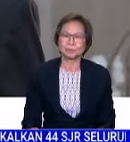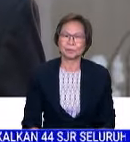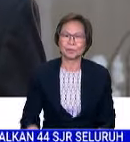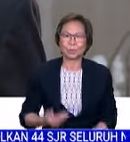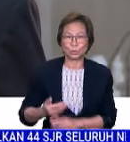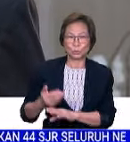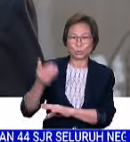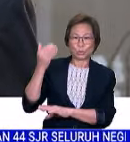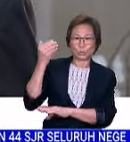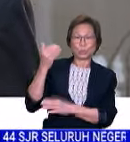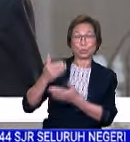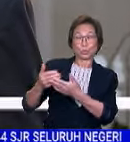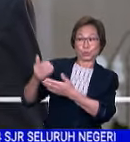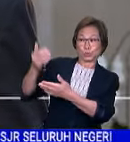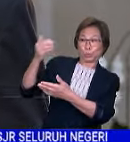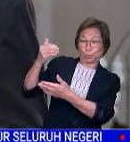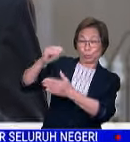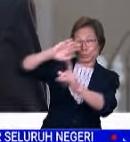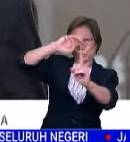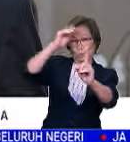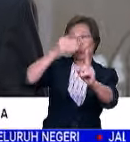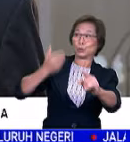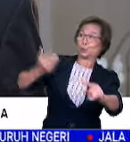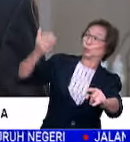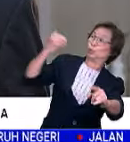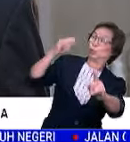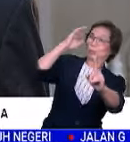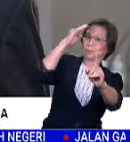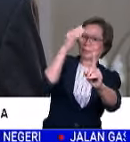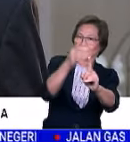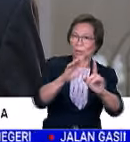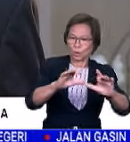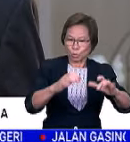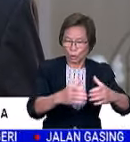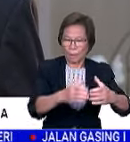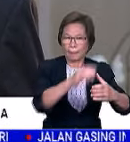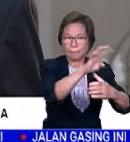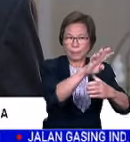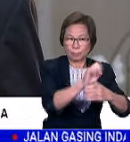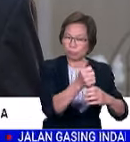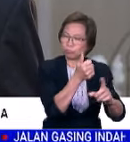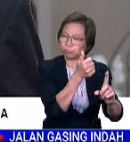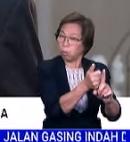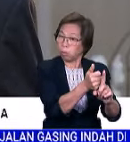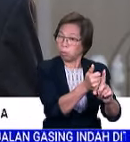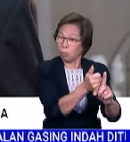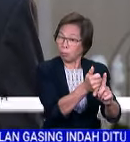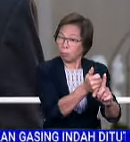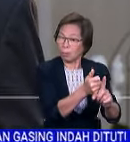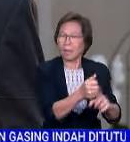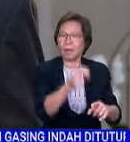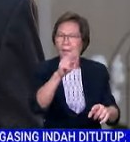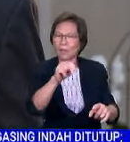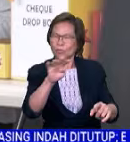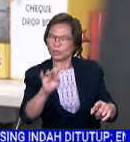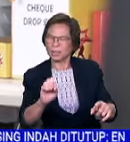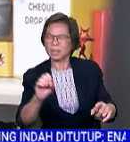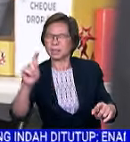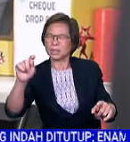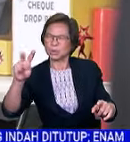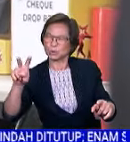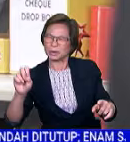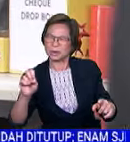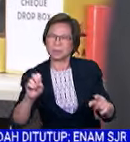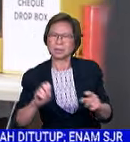Jika sebelum ini telah bersasar kepada golongan B40 secara automatik dan M40 dan T20